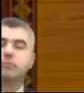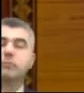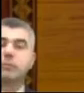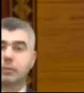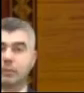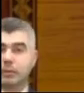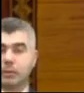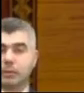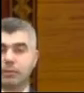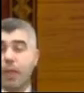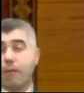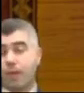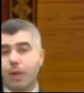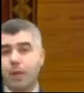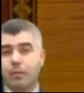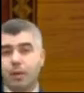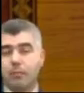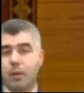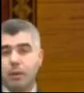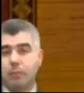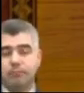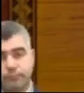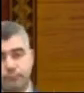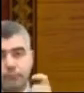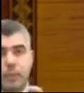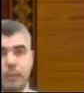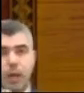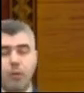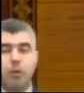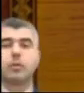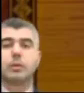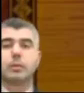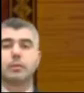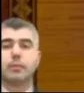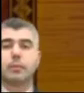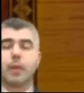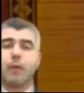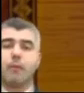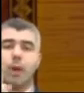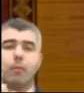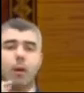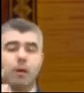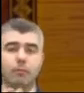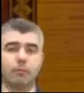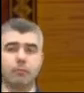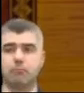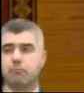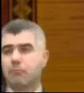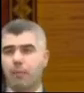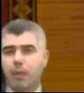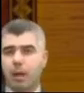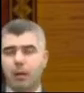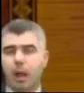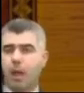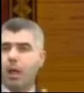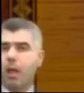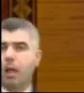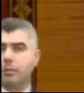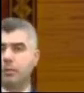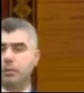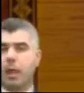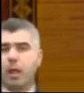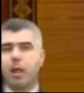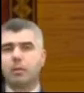بناء على إطار واضح طموح، قائمة على قواعدنا المشتركة للسماح بانتقال الرجال والنساء والسلع